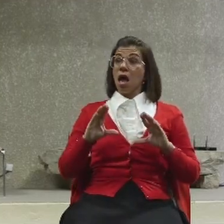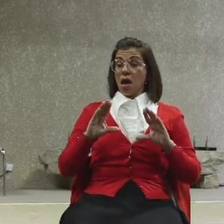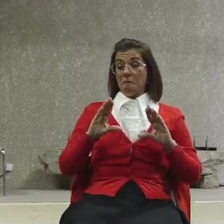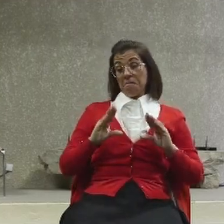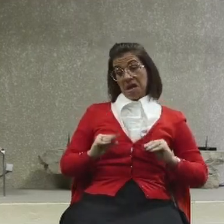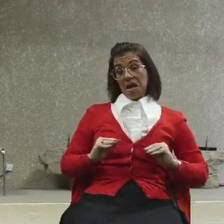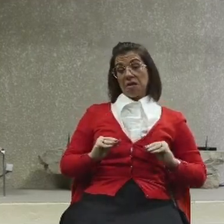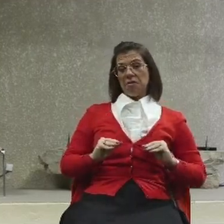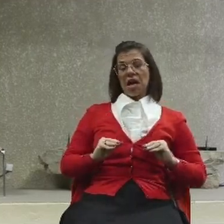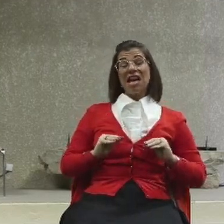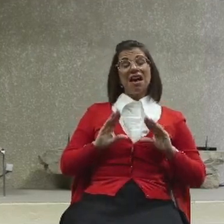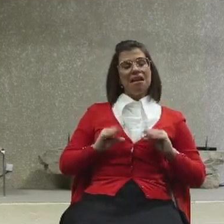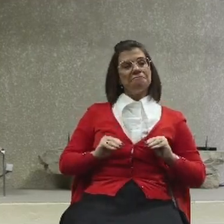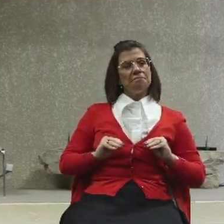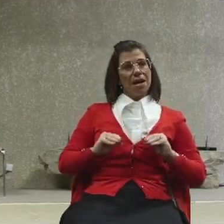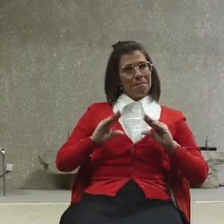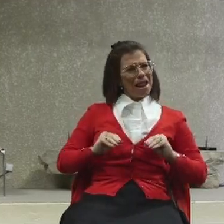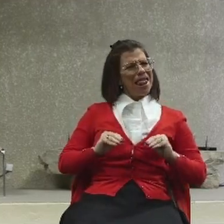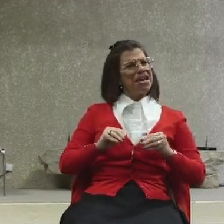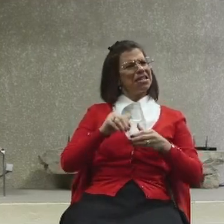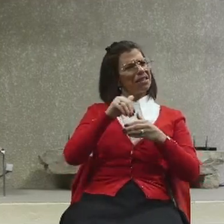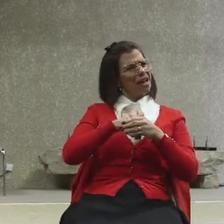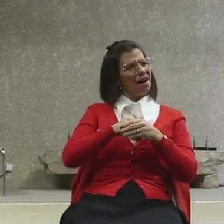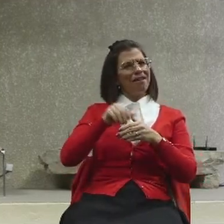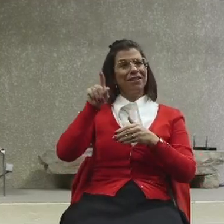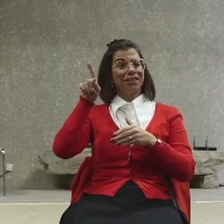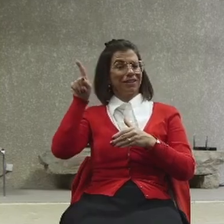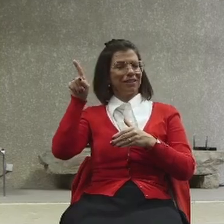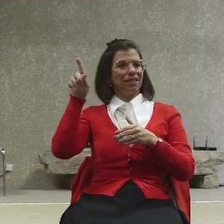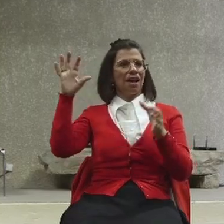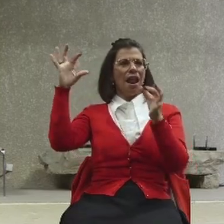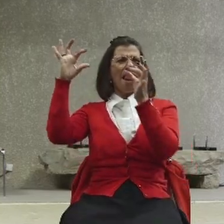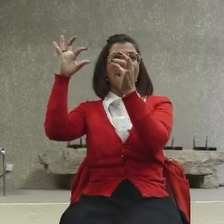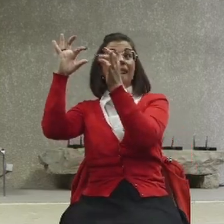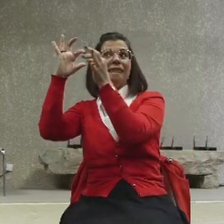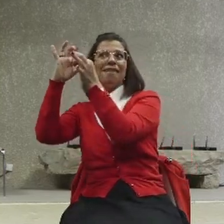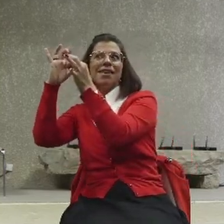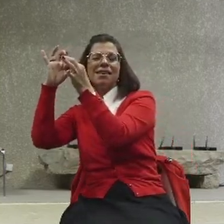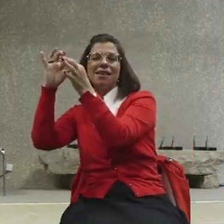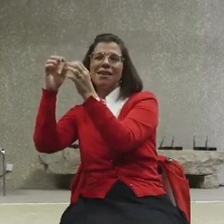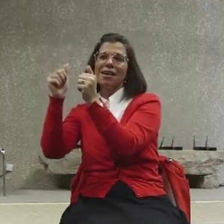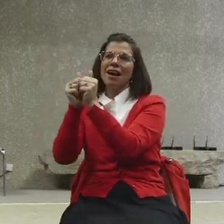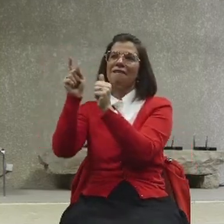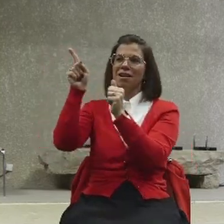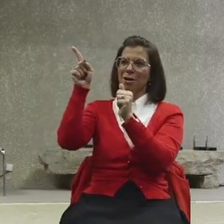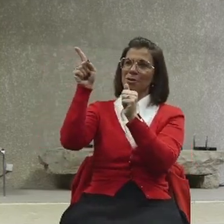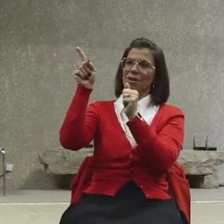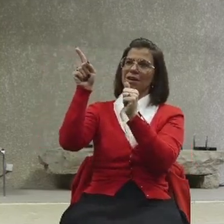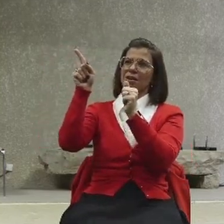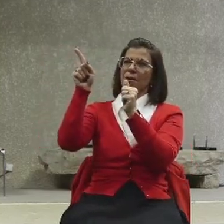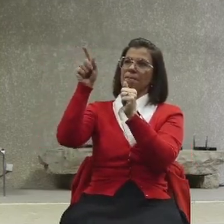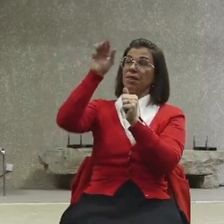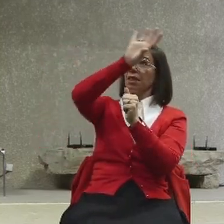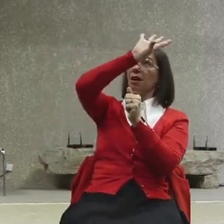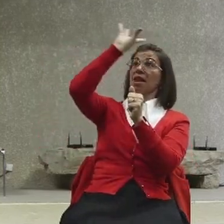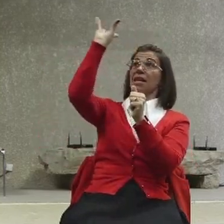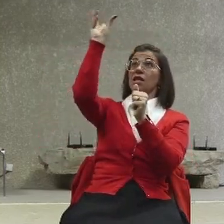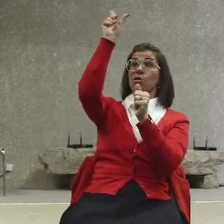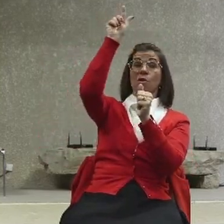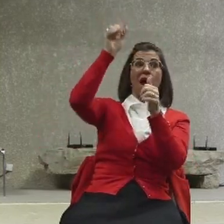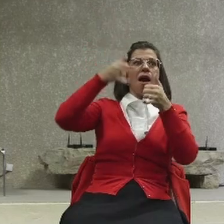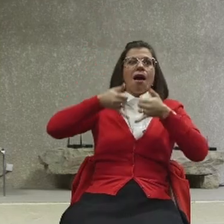demandent de venir prier pour eux, pour être délivrés de leurs cauchemars, de leurs tourments et de leurs problèmes